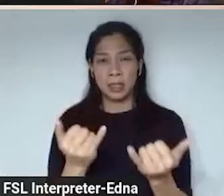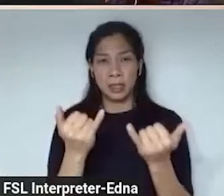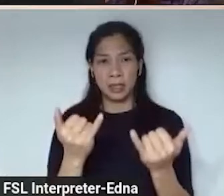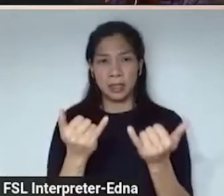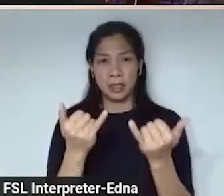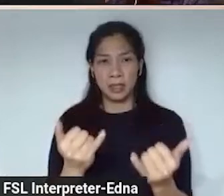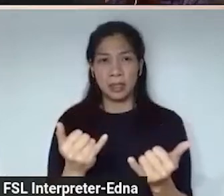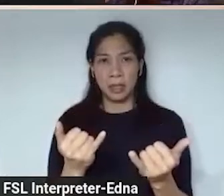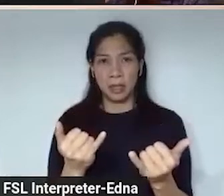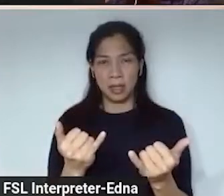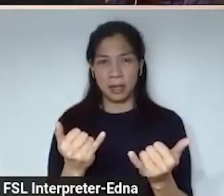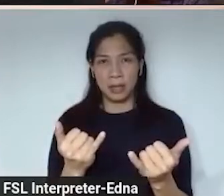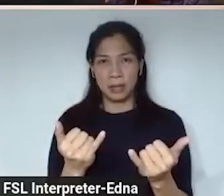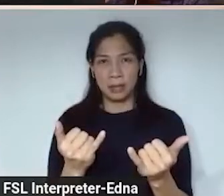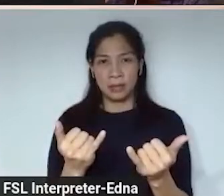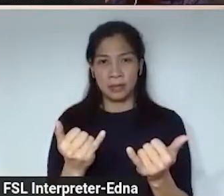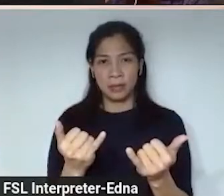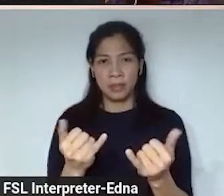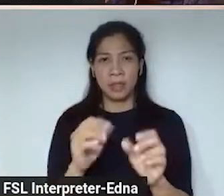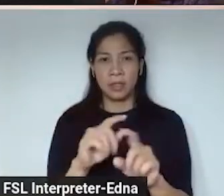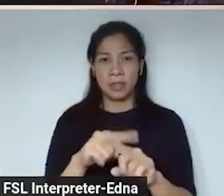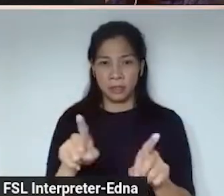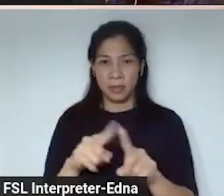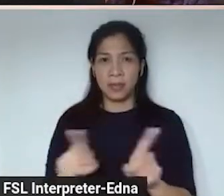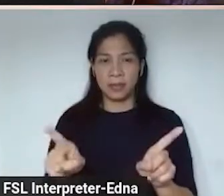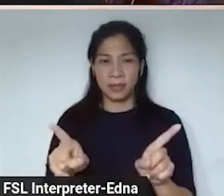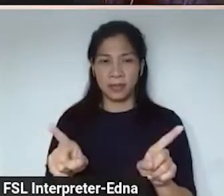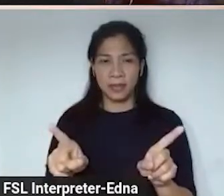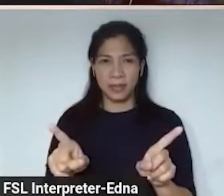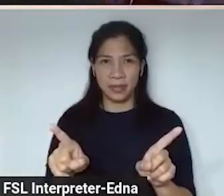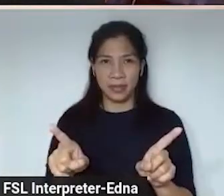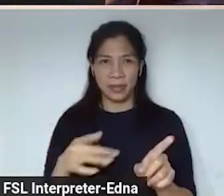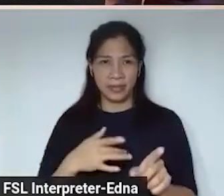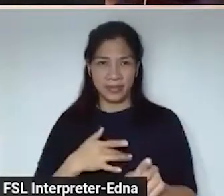iba na yung pakiramdam ko rin. Ms. Edel?